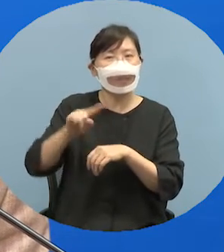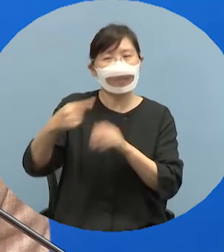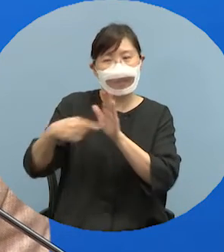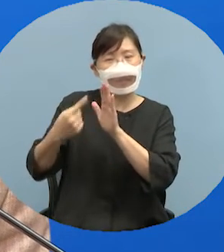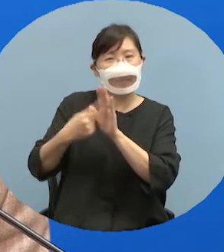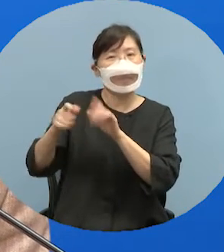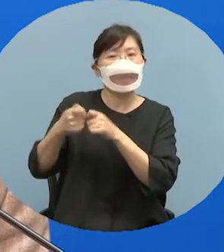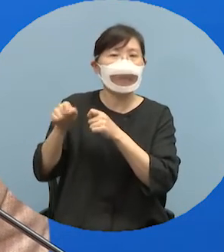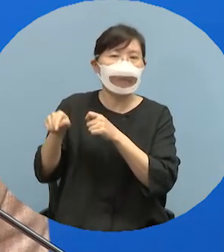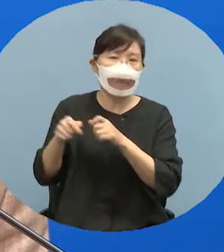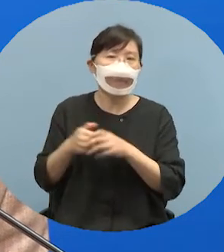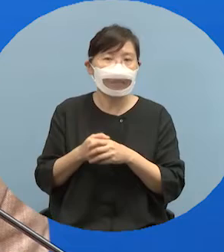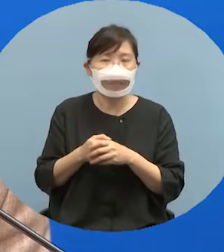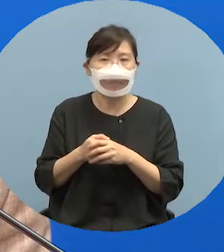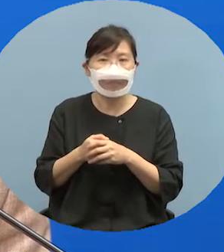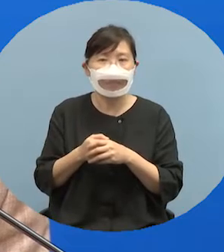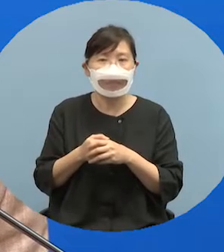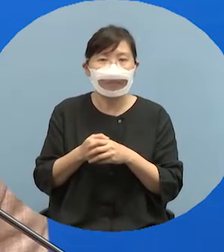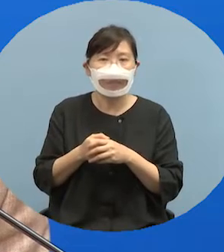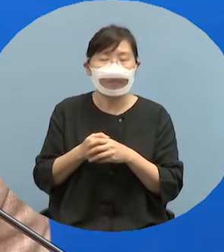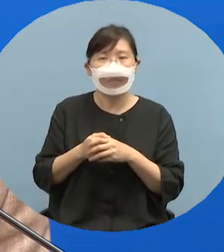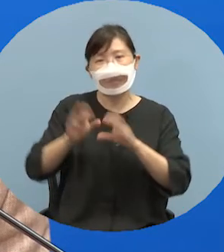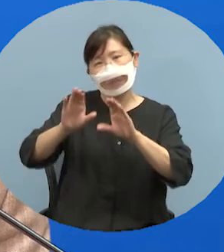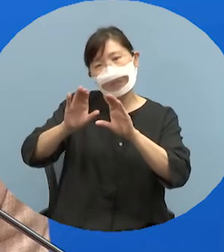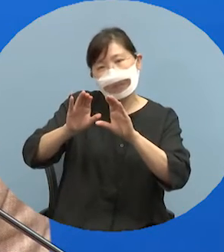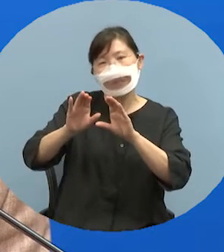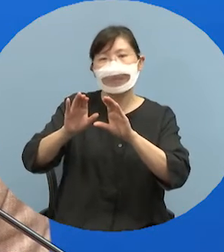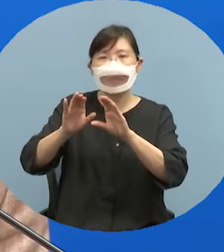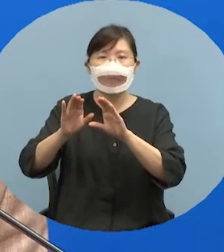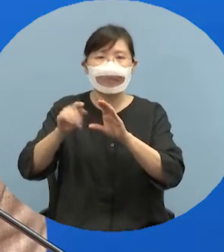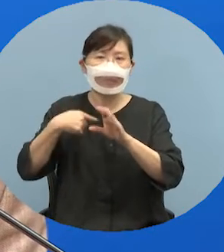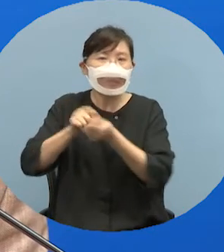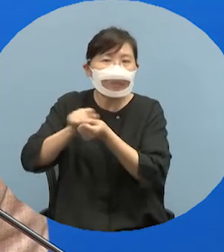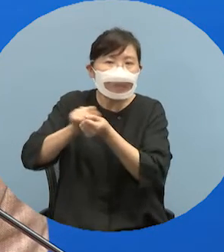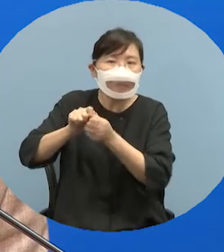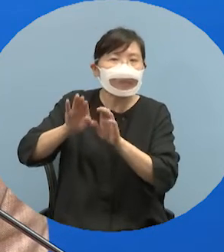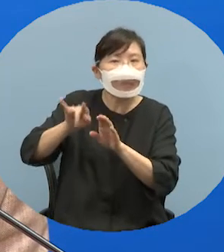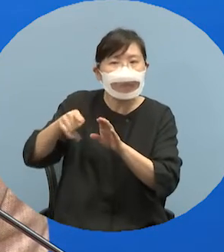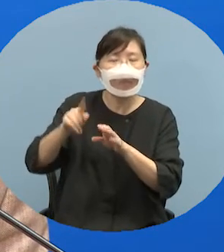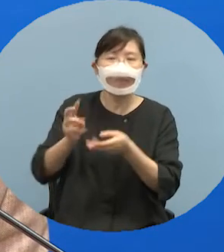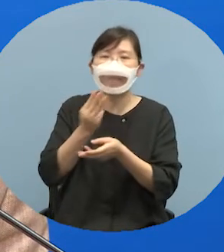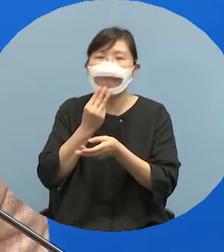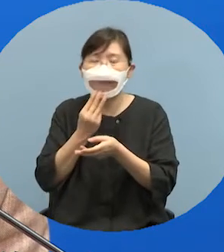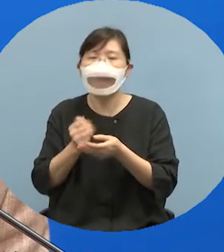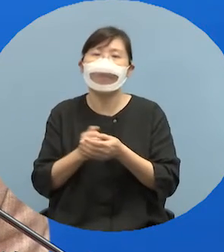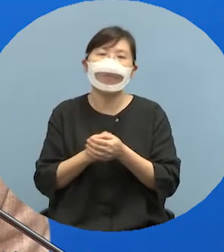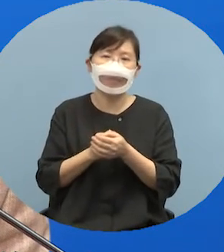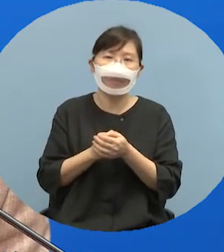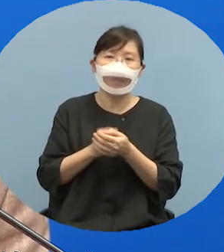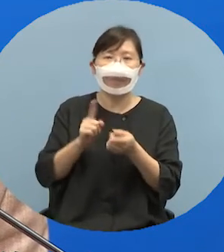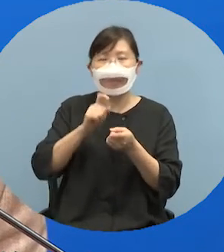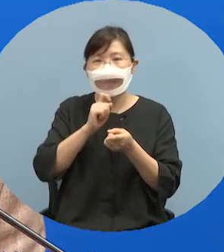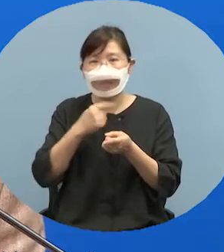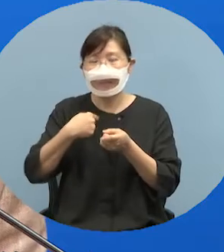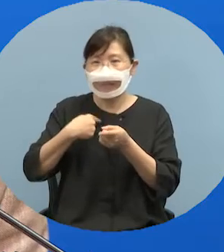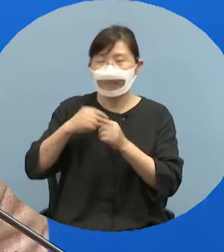系統失調的人士，譬如是有些腎功能衰竭要洗腎，或者有癌症，或者要吃一些